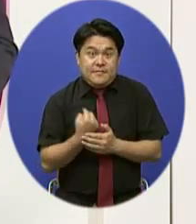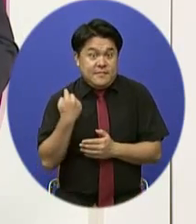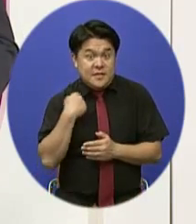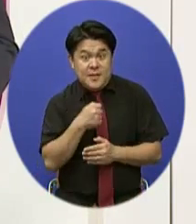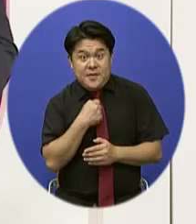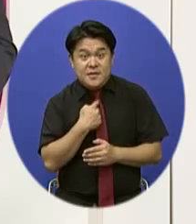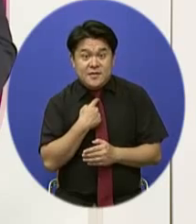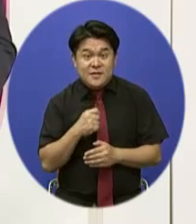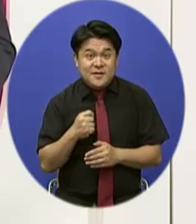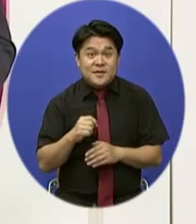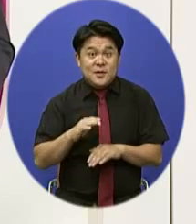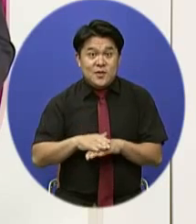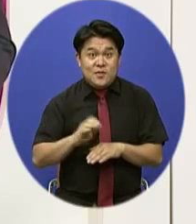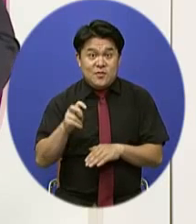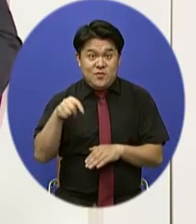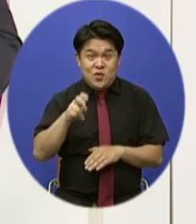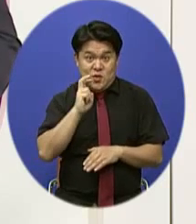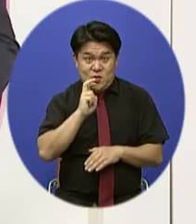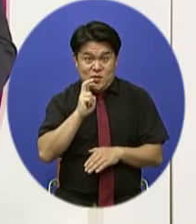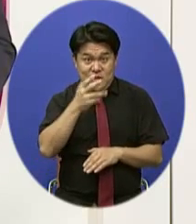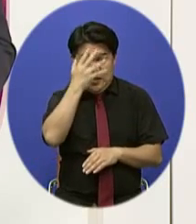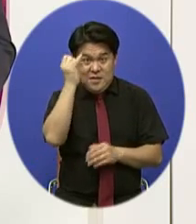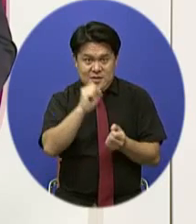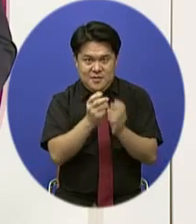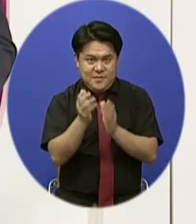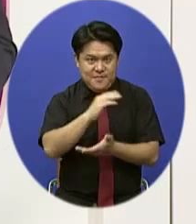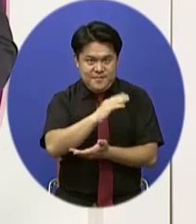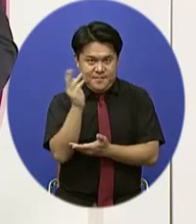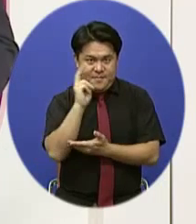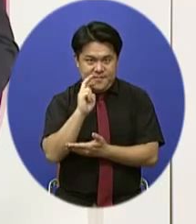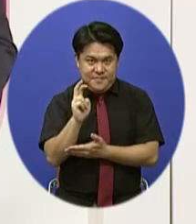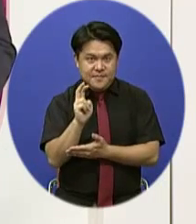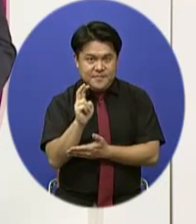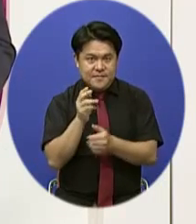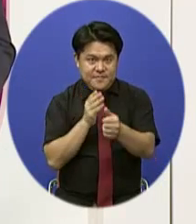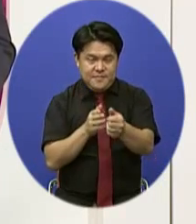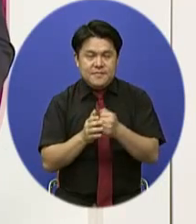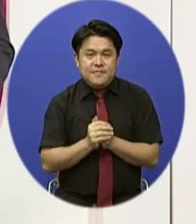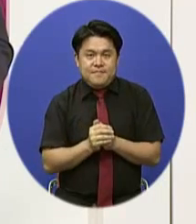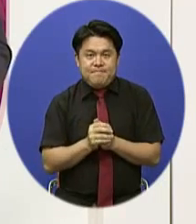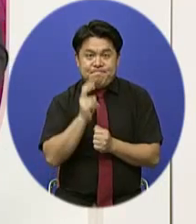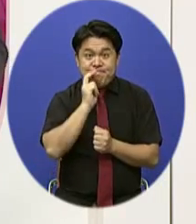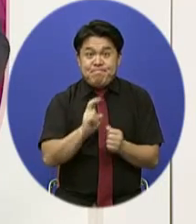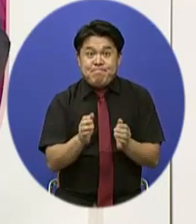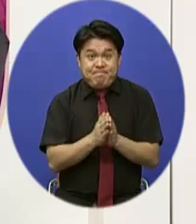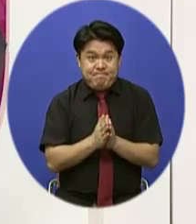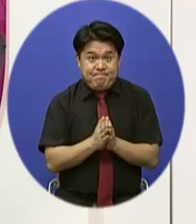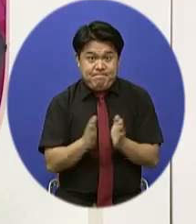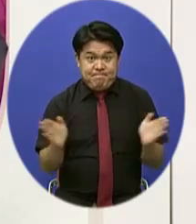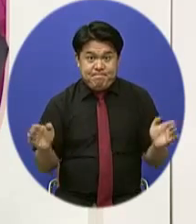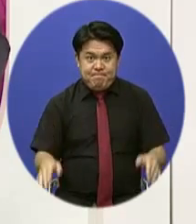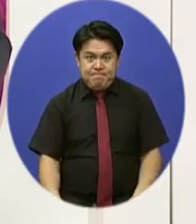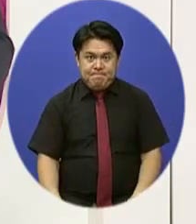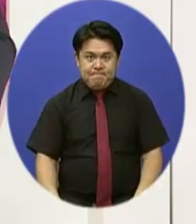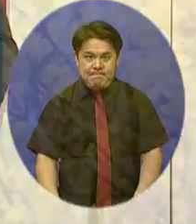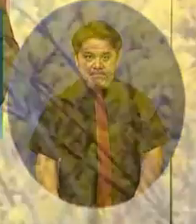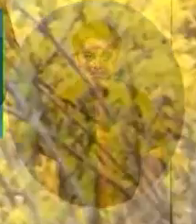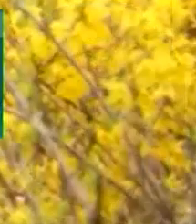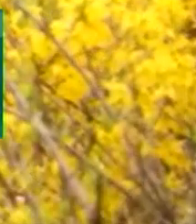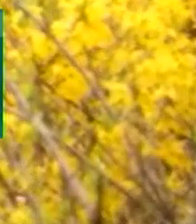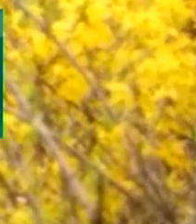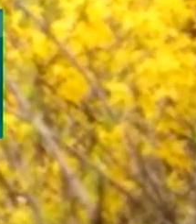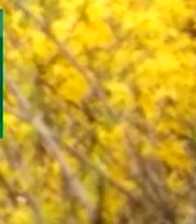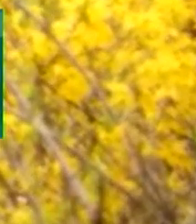진행자였던 손봉수 노래. 네. 할 믿고 사연 준비해 주시기 바랍니다. 네. 음악 주세요.